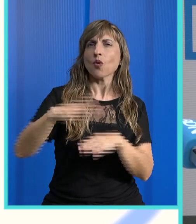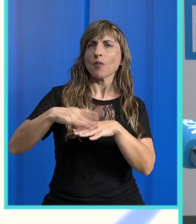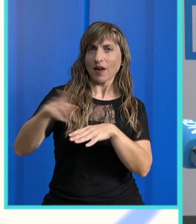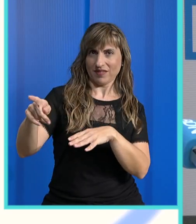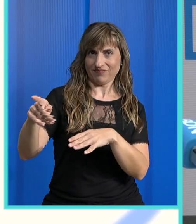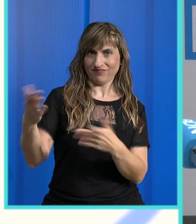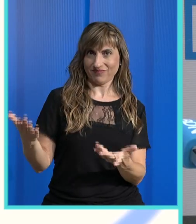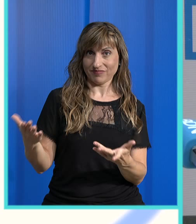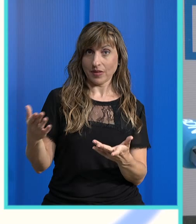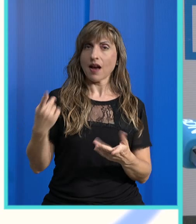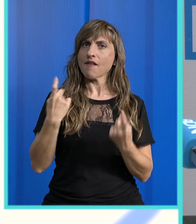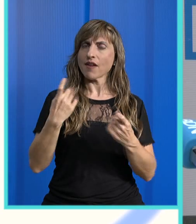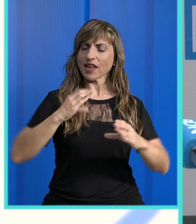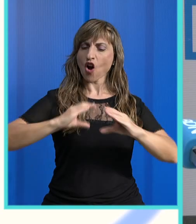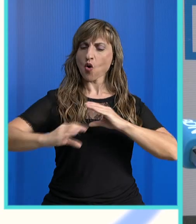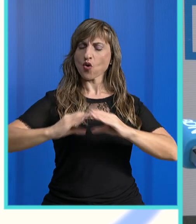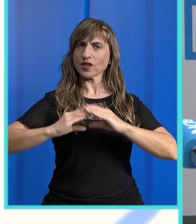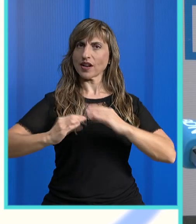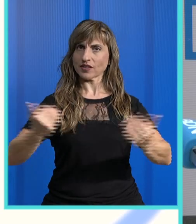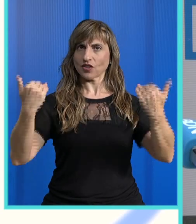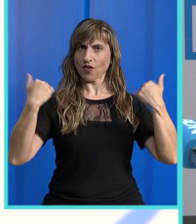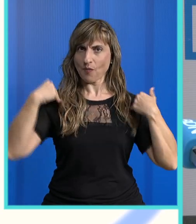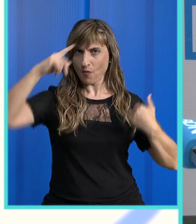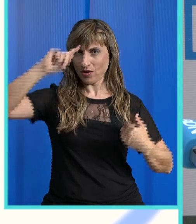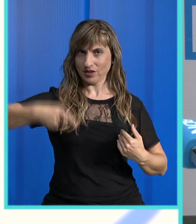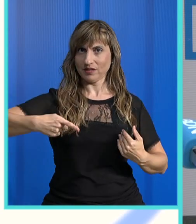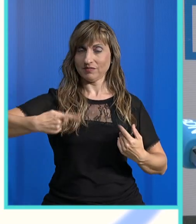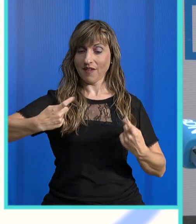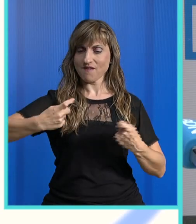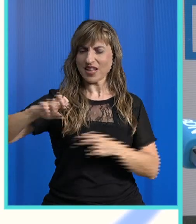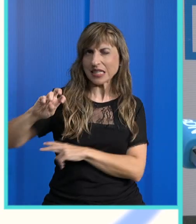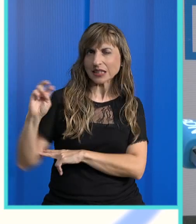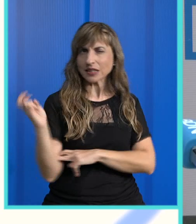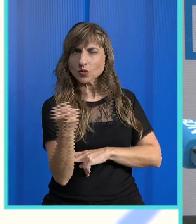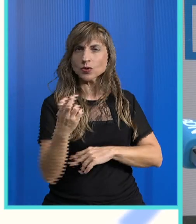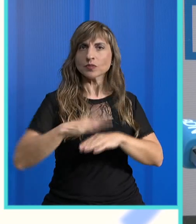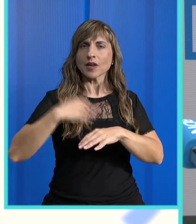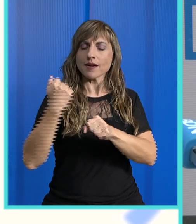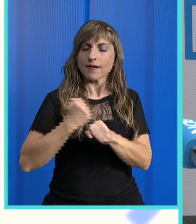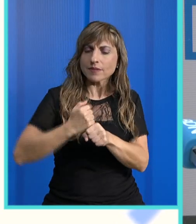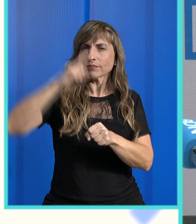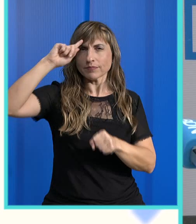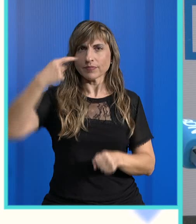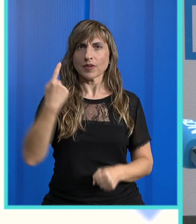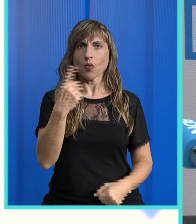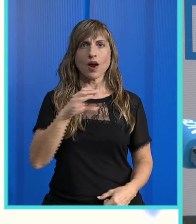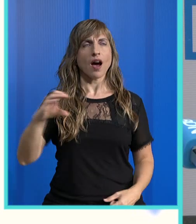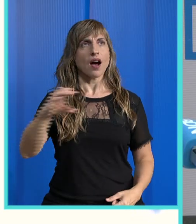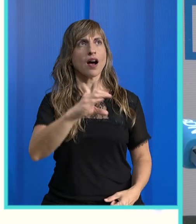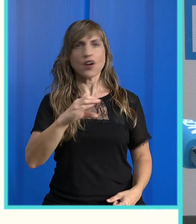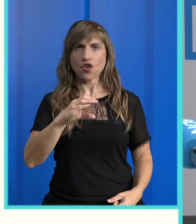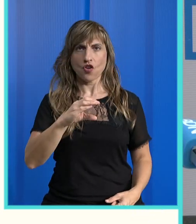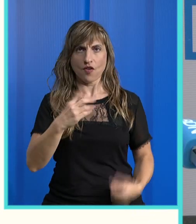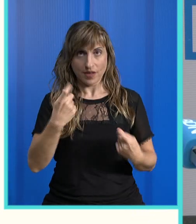és un element cap d'alt, que tinguem recursos suficients, com que la policia treballi i no tinguem una patrulla cada nit, és un element